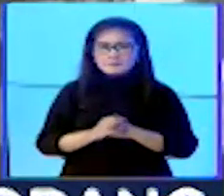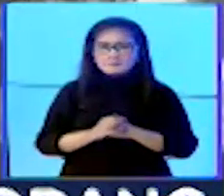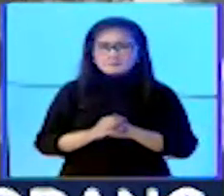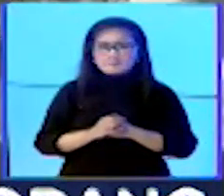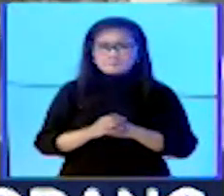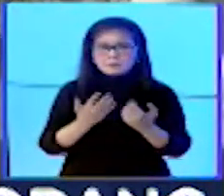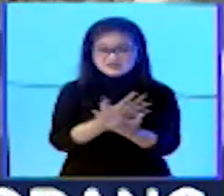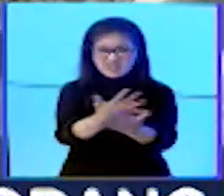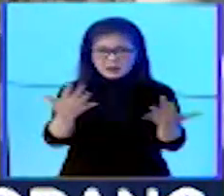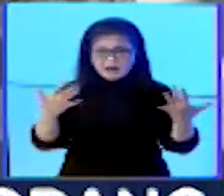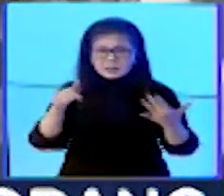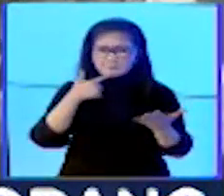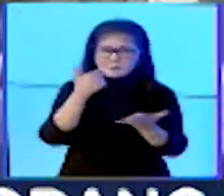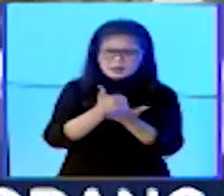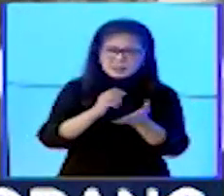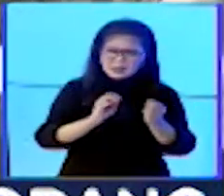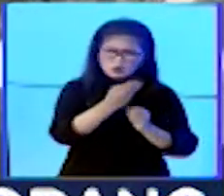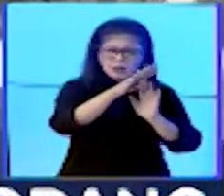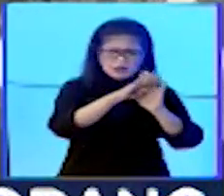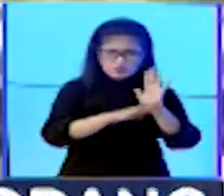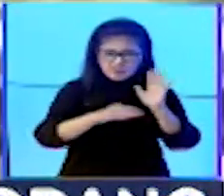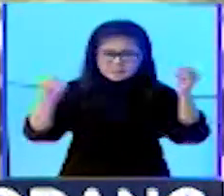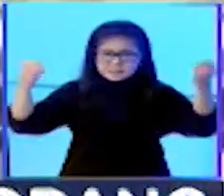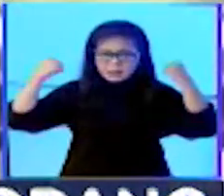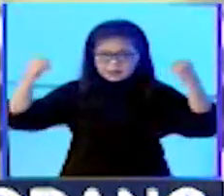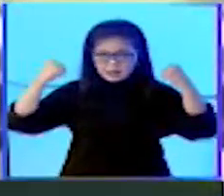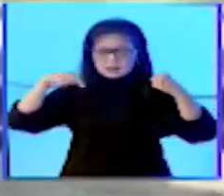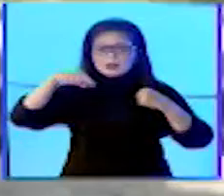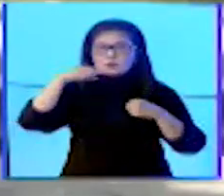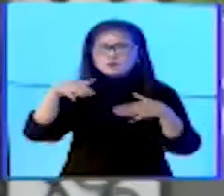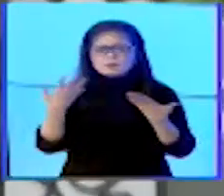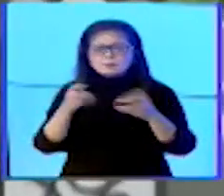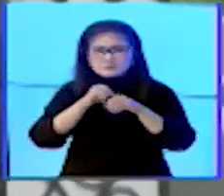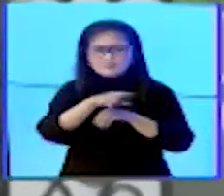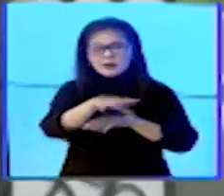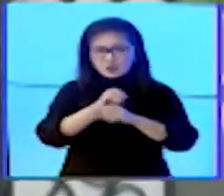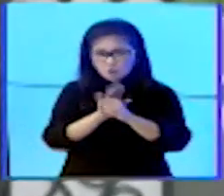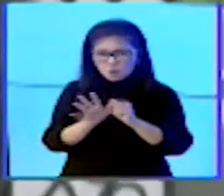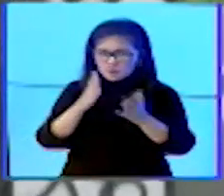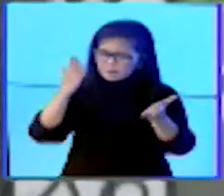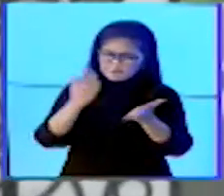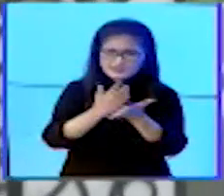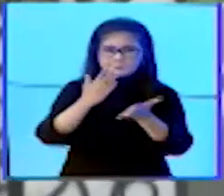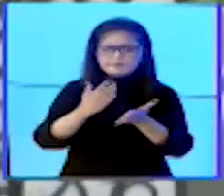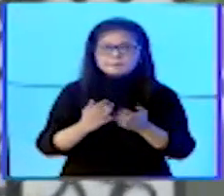Masyarakat diminta untuk menaati protokol kesehatan yang berlaku untuk membantu memutus rantai penyebaran virus corona.